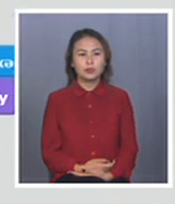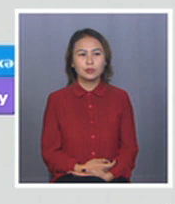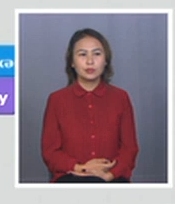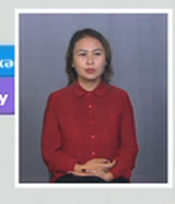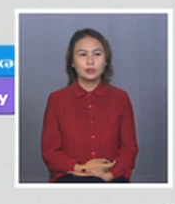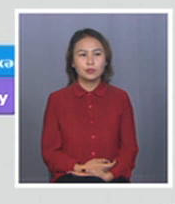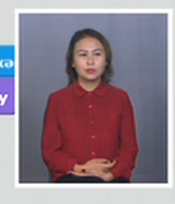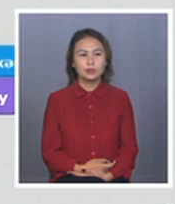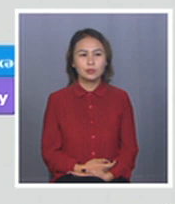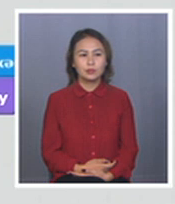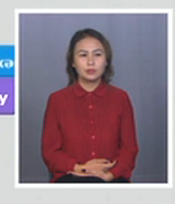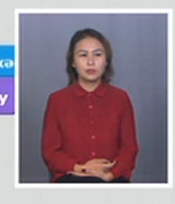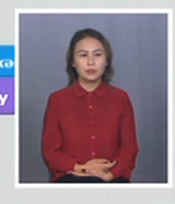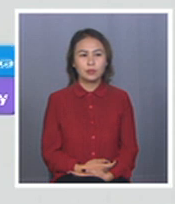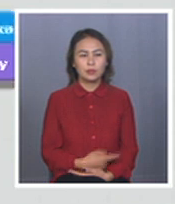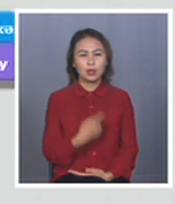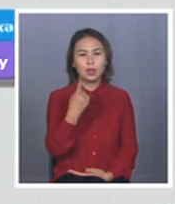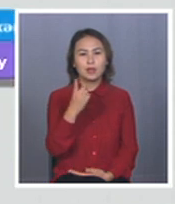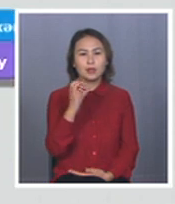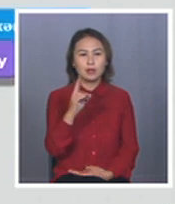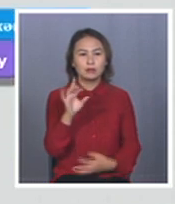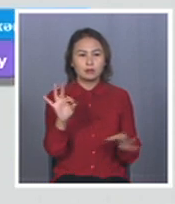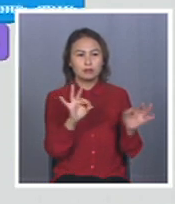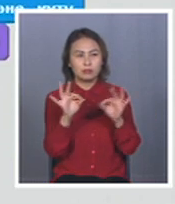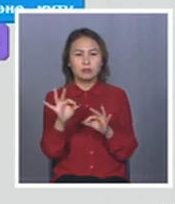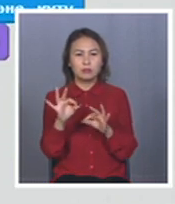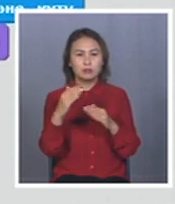Арасына бір секунд күтуді қоямыз.